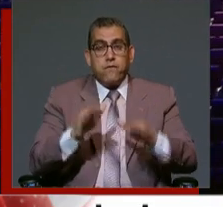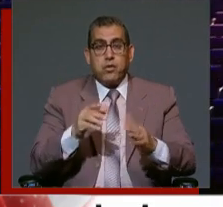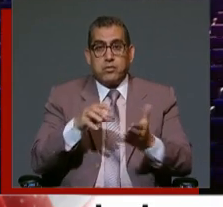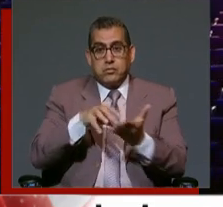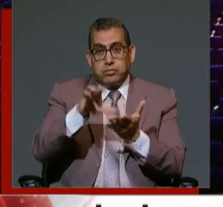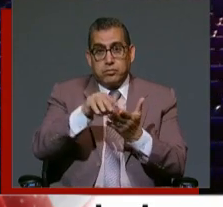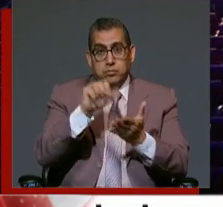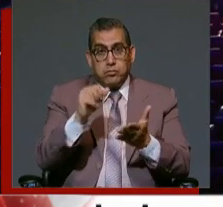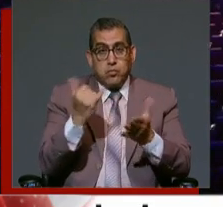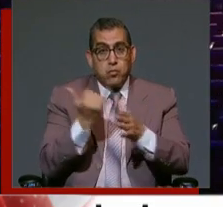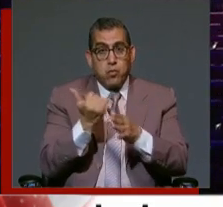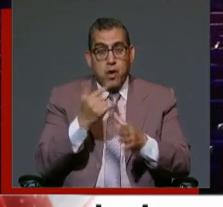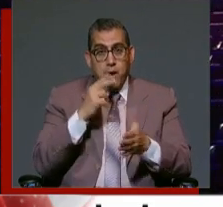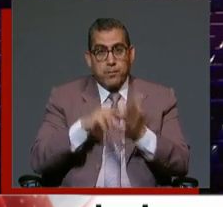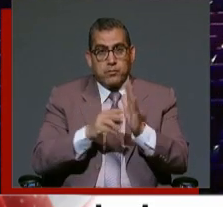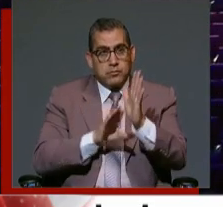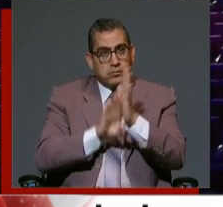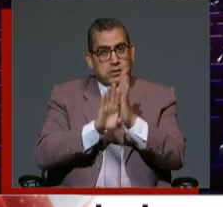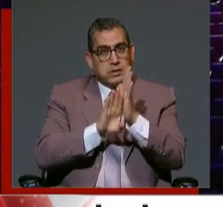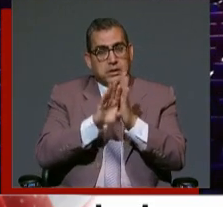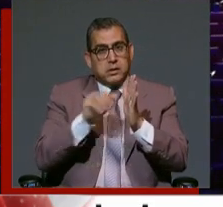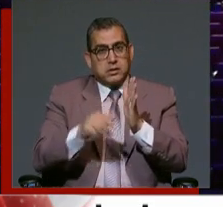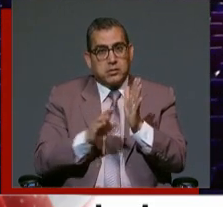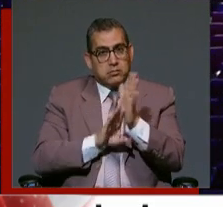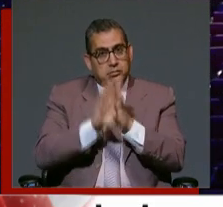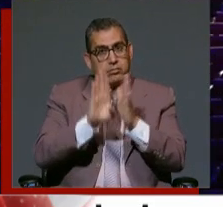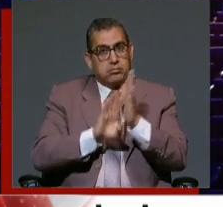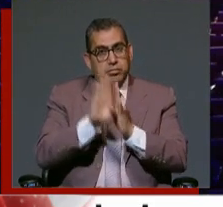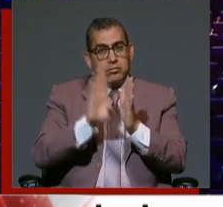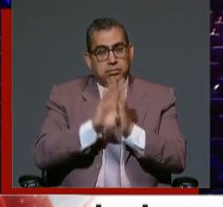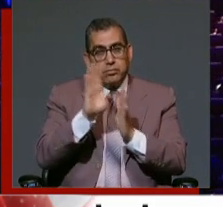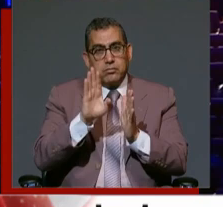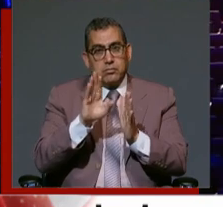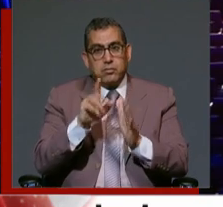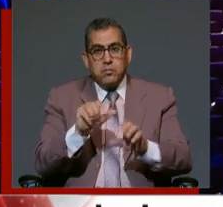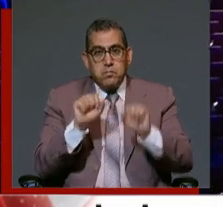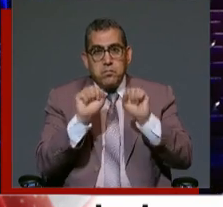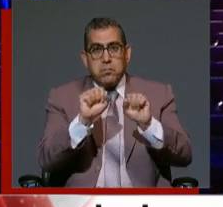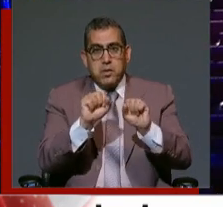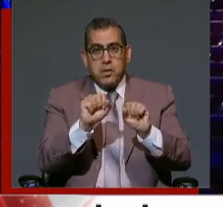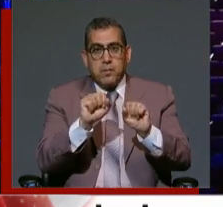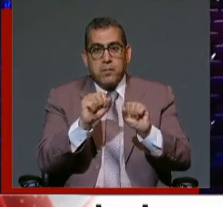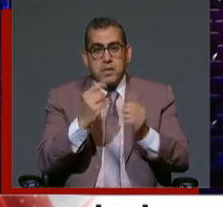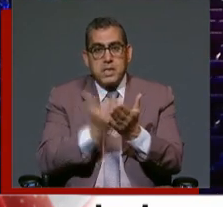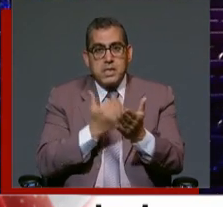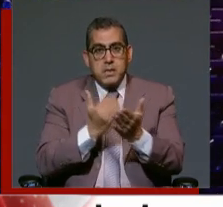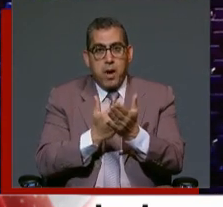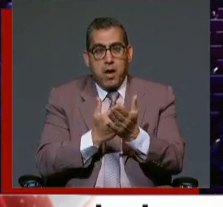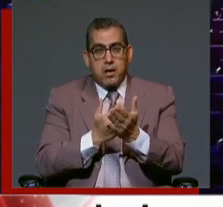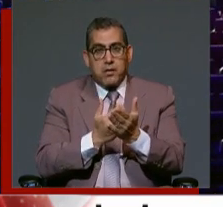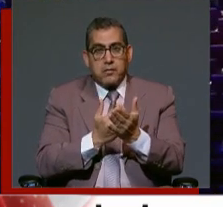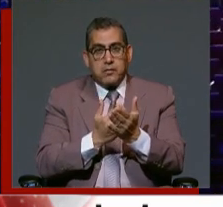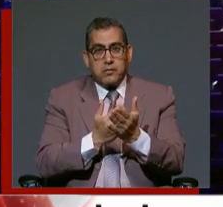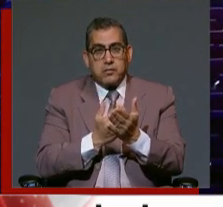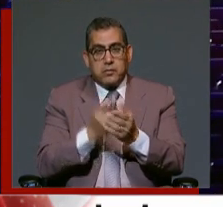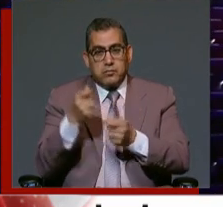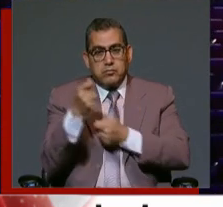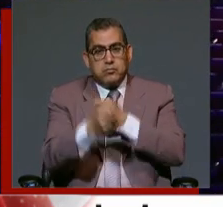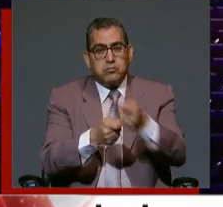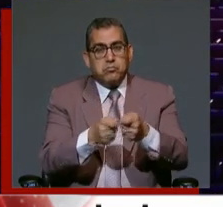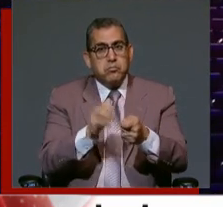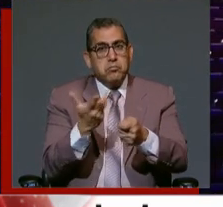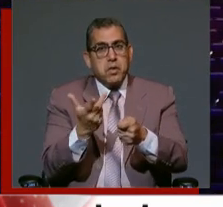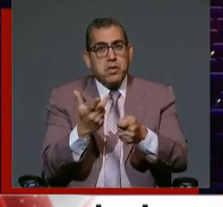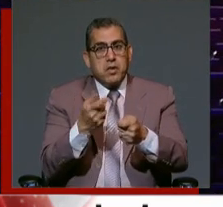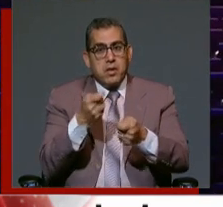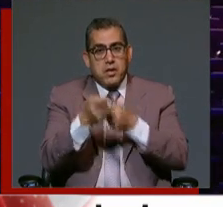هي قضايا إنمائية وقضايا تختص بمسألة الاستثمار ومسألة التمويل وتمويل